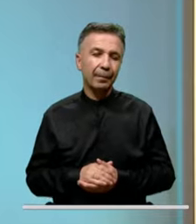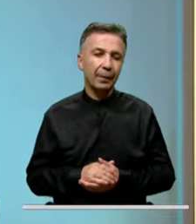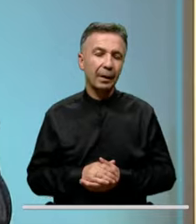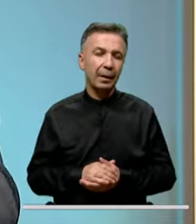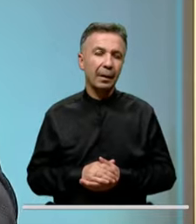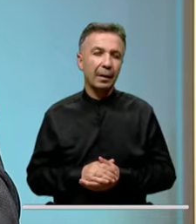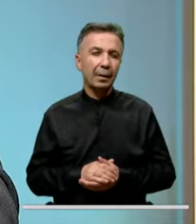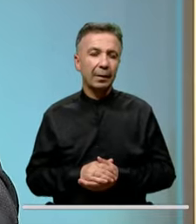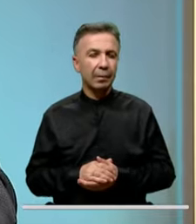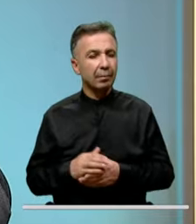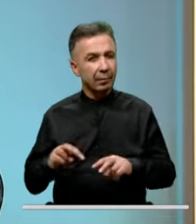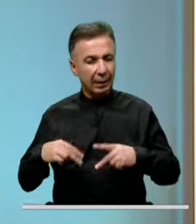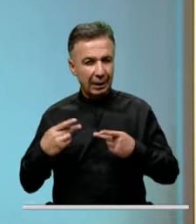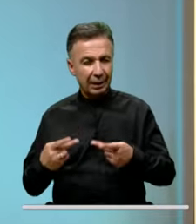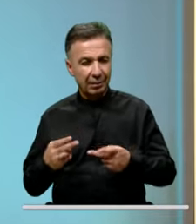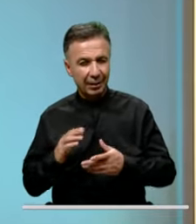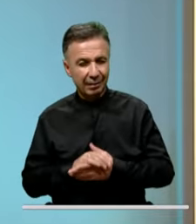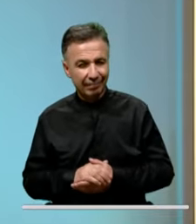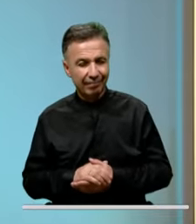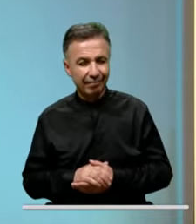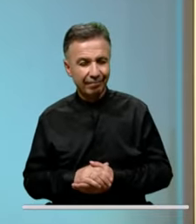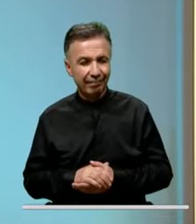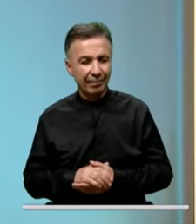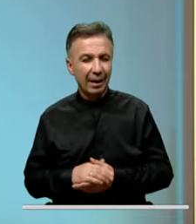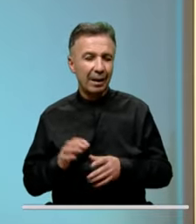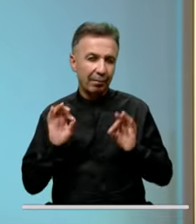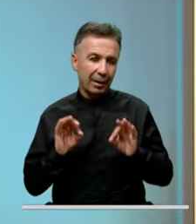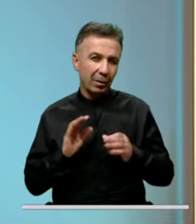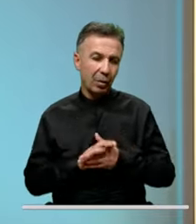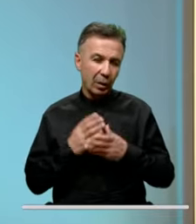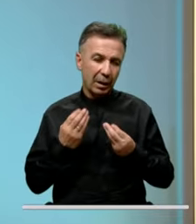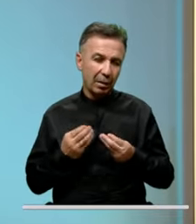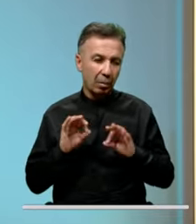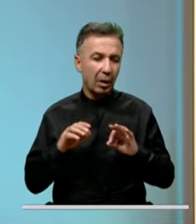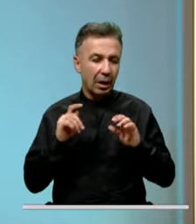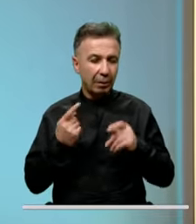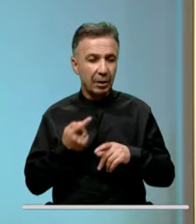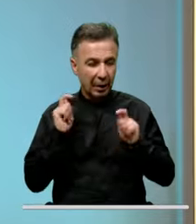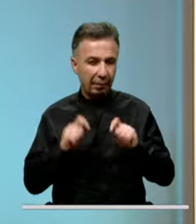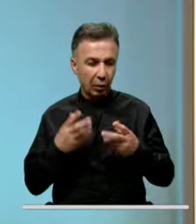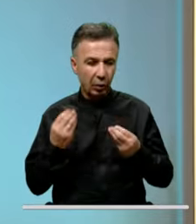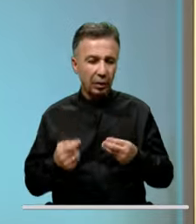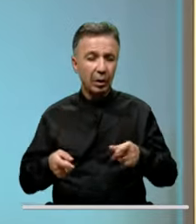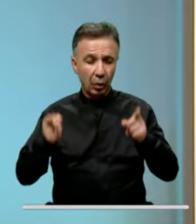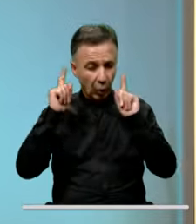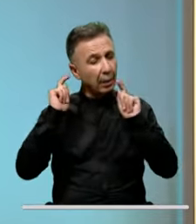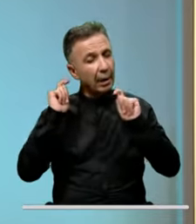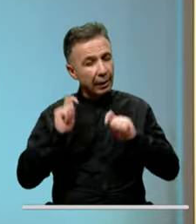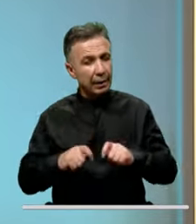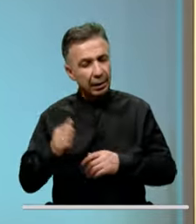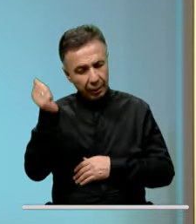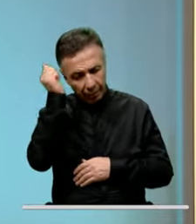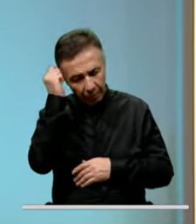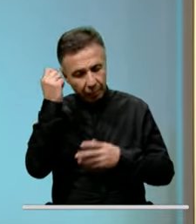kamuya iade etmiş. Ama başlangıcı itibariyle böyle bir şey yapmış olmasından dolayı tövbe istiğfar edecek,